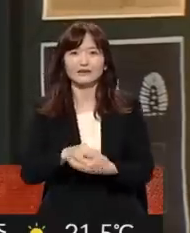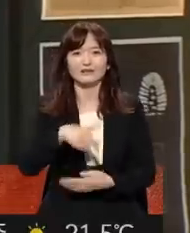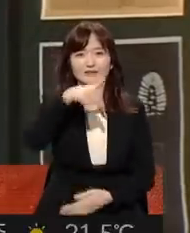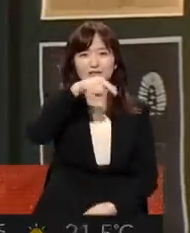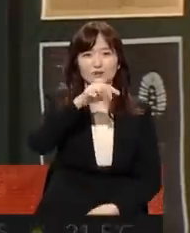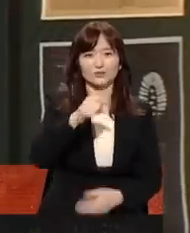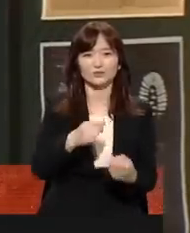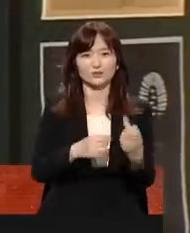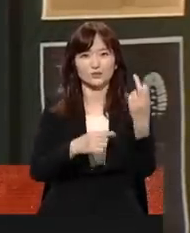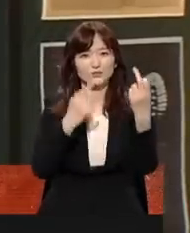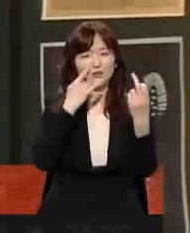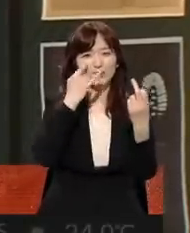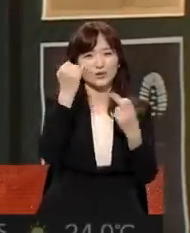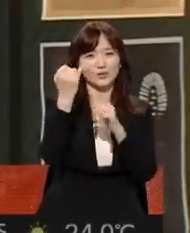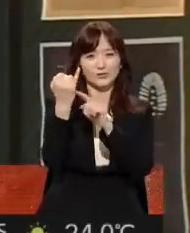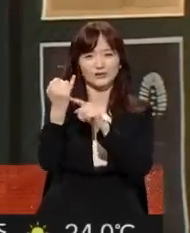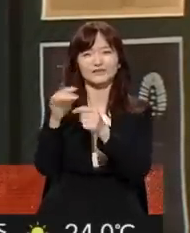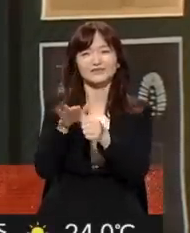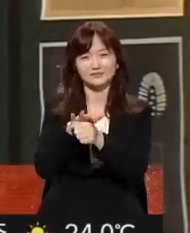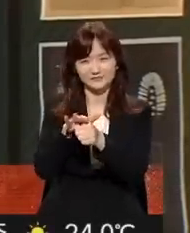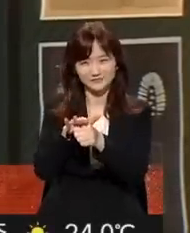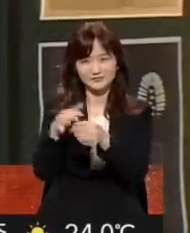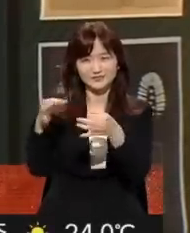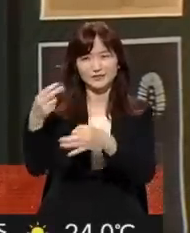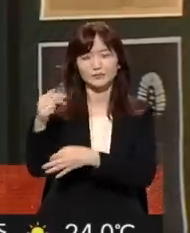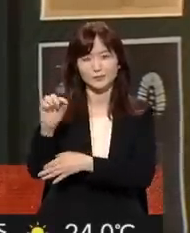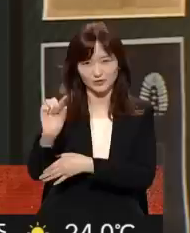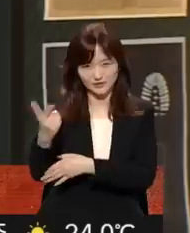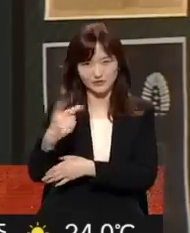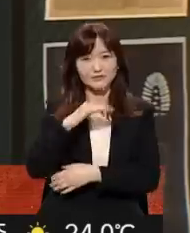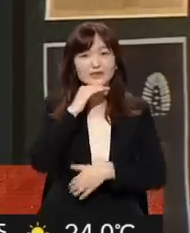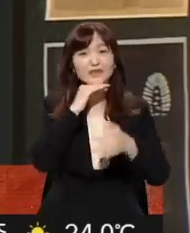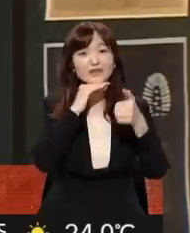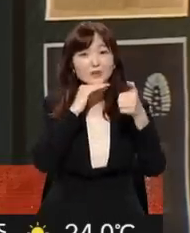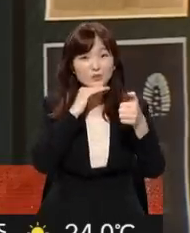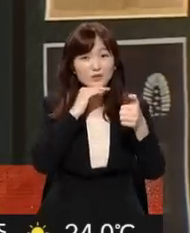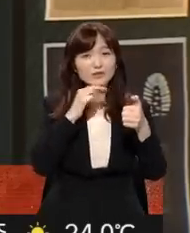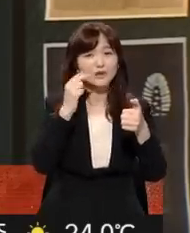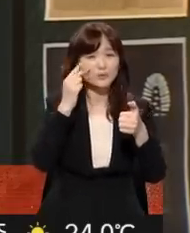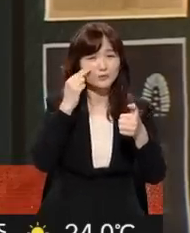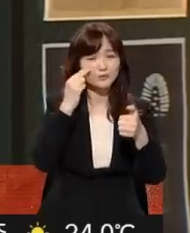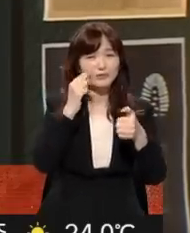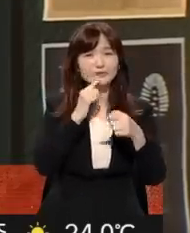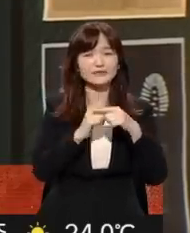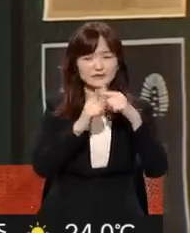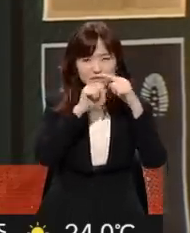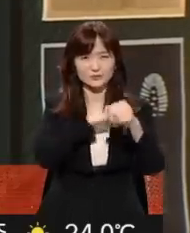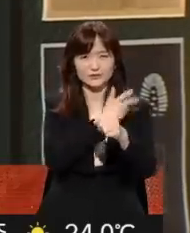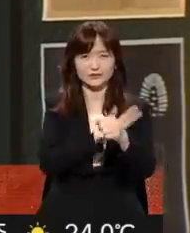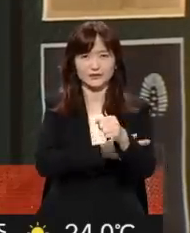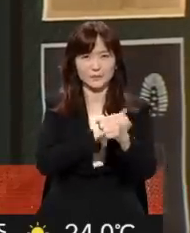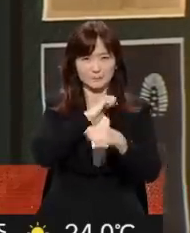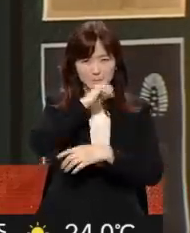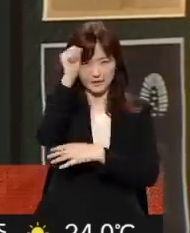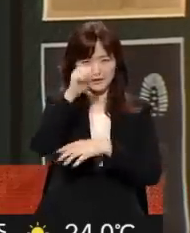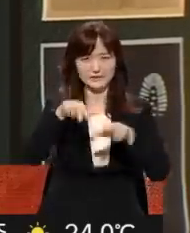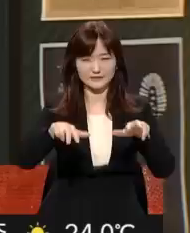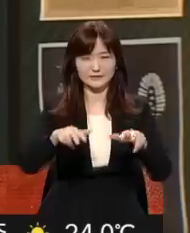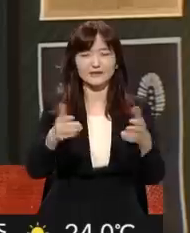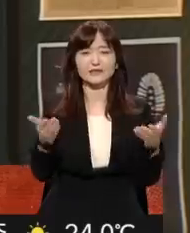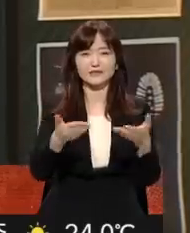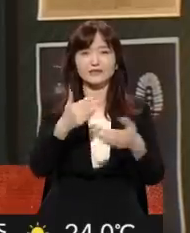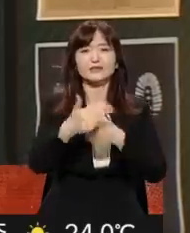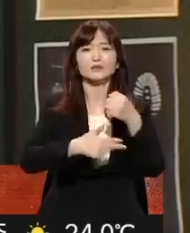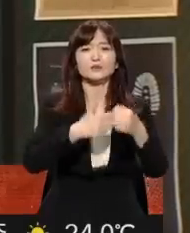어머님 최현순 여사 사랑합니다 하신 김도현님. 나이 50줄에 미국 간호사 자격증 따고 이제 8년 차가 됐습니다. 얼마 전